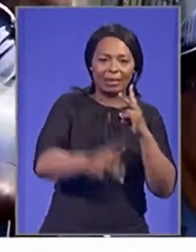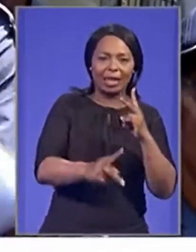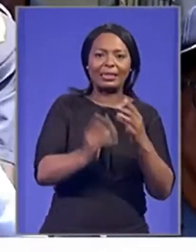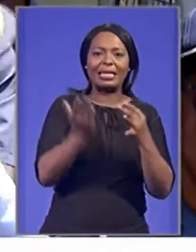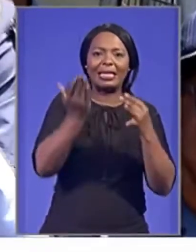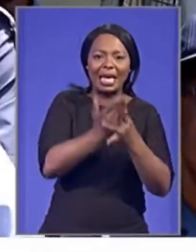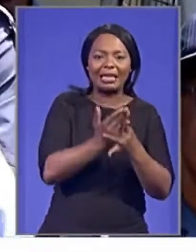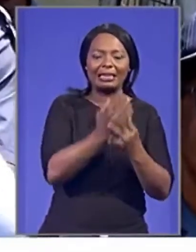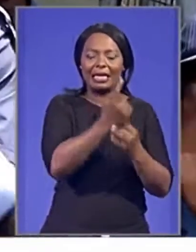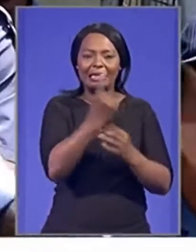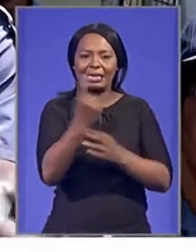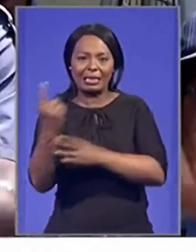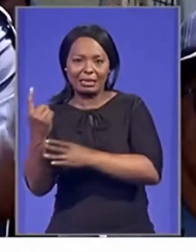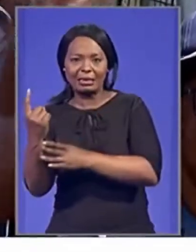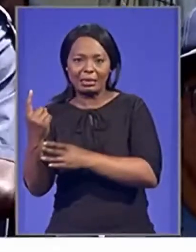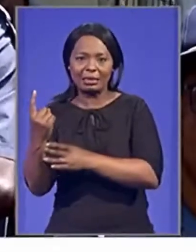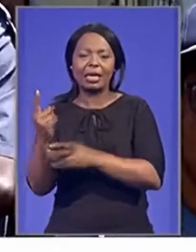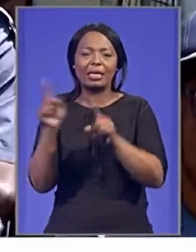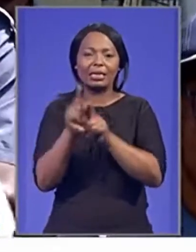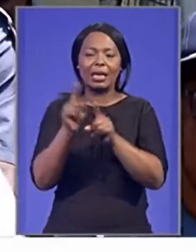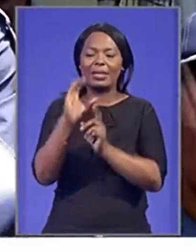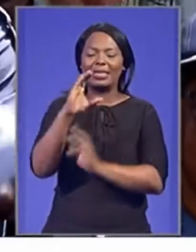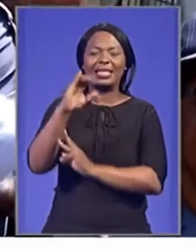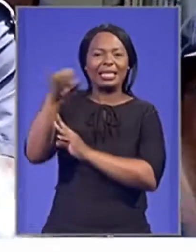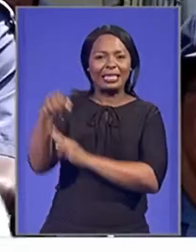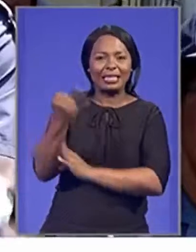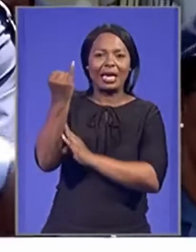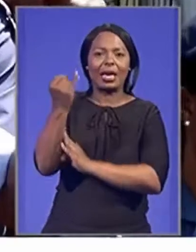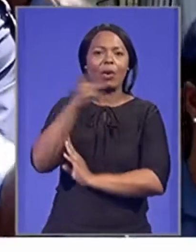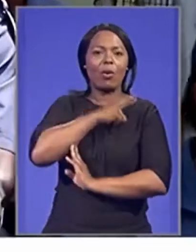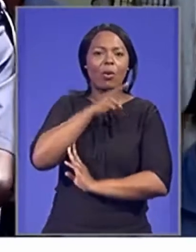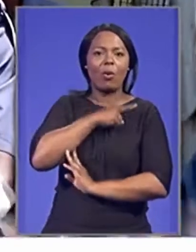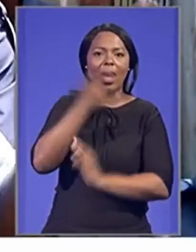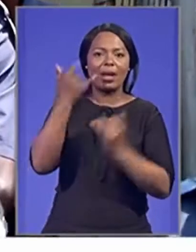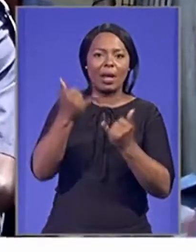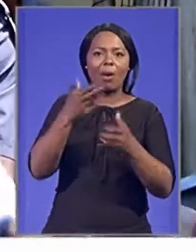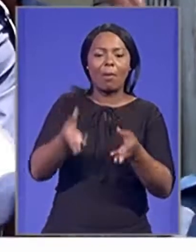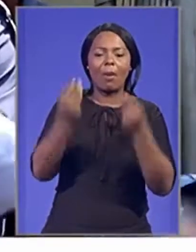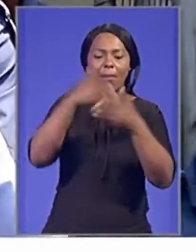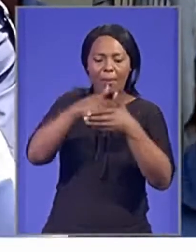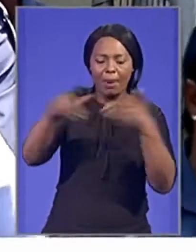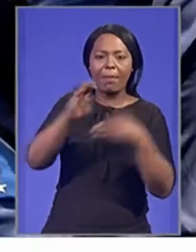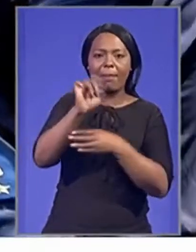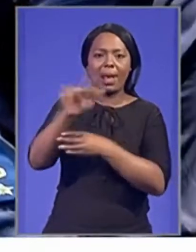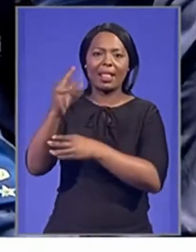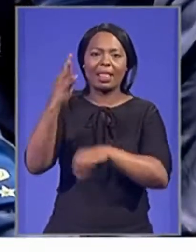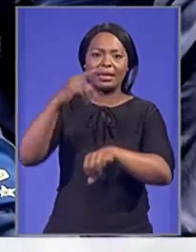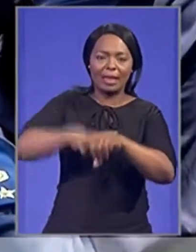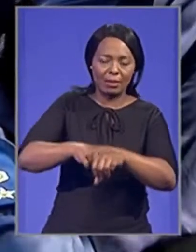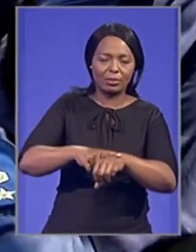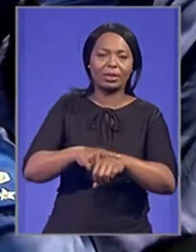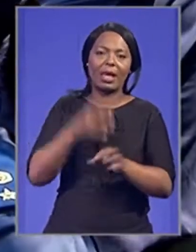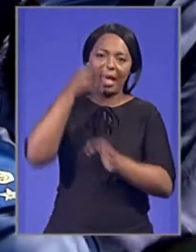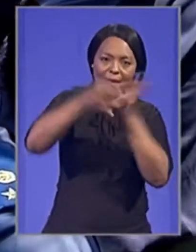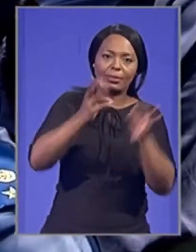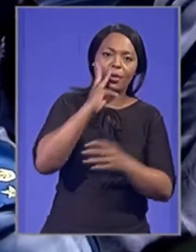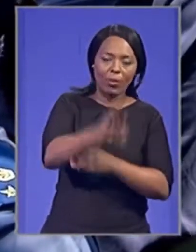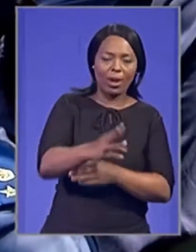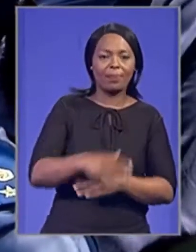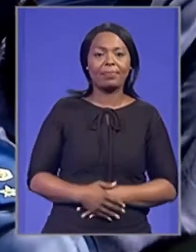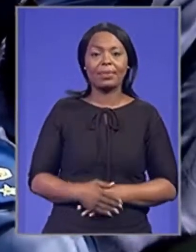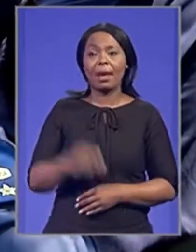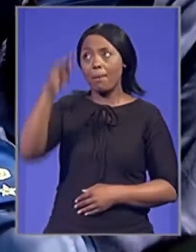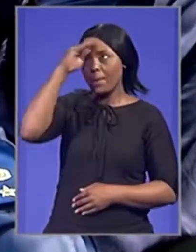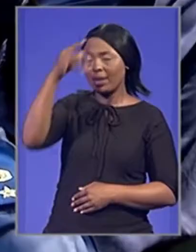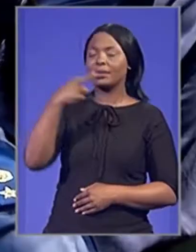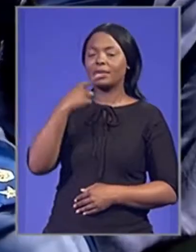nyewe ka mwe le hore CJ ho tlile jwang hore afme di bail more than 3 times mapodisa a tlhalosa ge masonyego